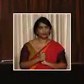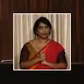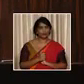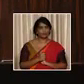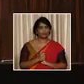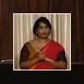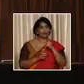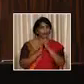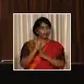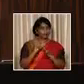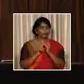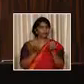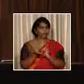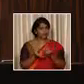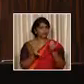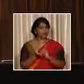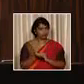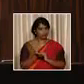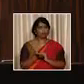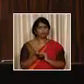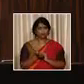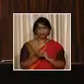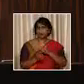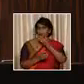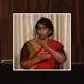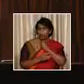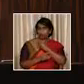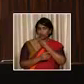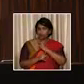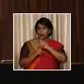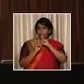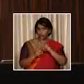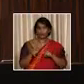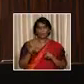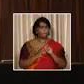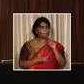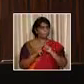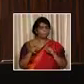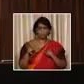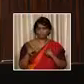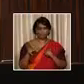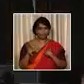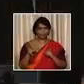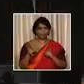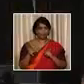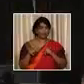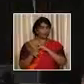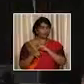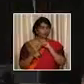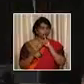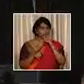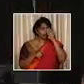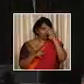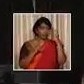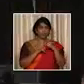මේ මන්ත්‍රීවරයා දිගින් දිගටම ඉතාම අසත්‍ය ප්‍රකාශ කරනවා මේ පාර්ලිමේන්තුවේදී මේ කරන්නේ සම්පූර්ණයෙන්ම